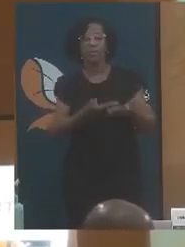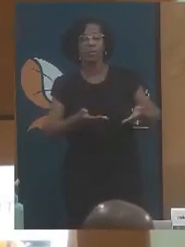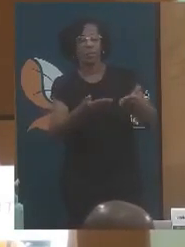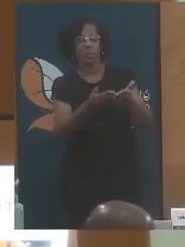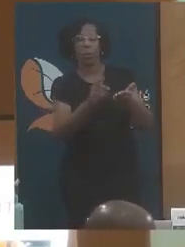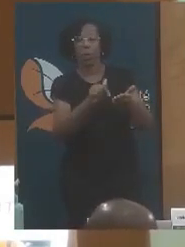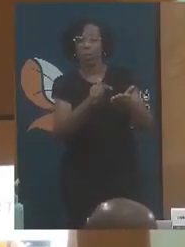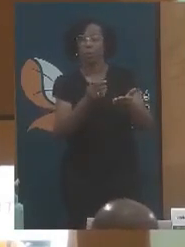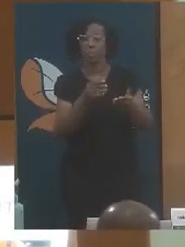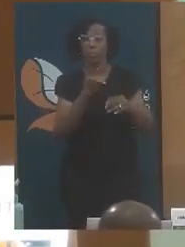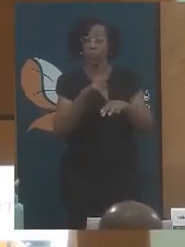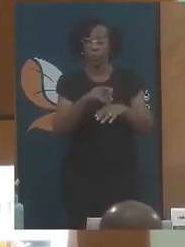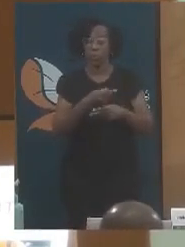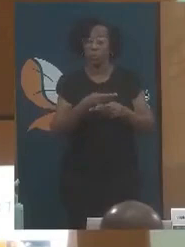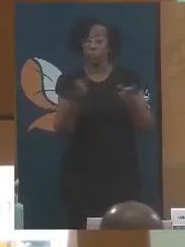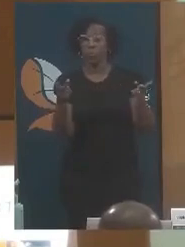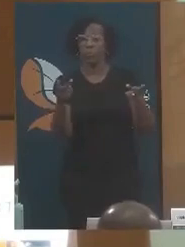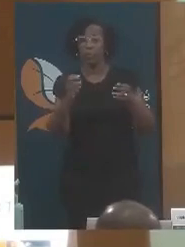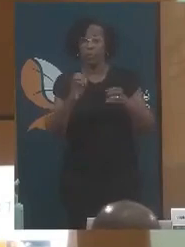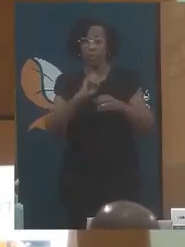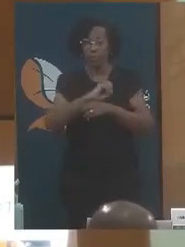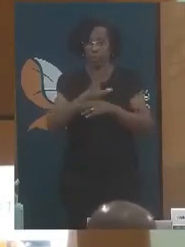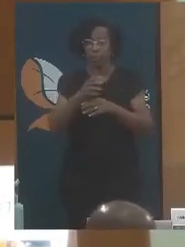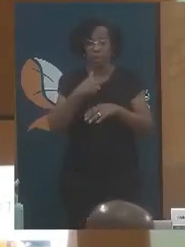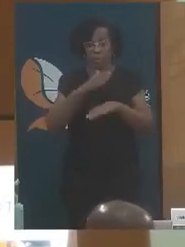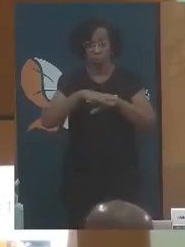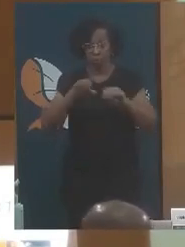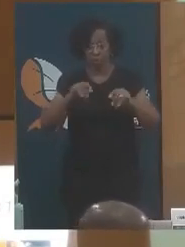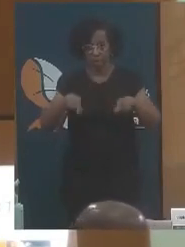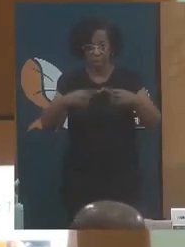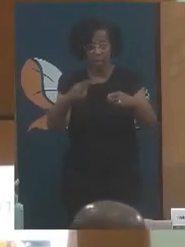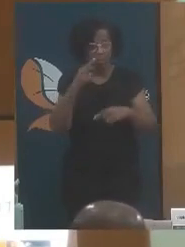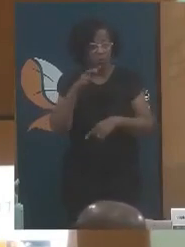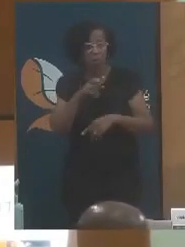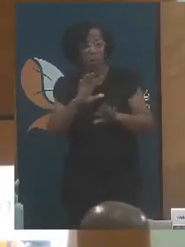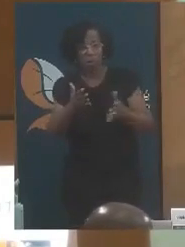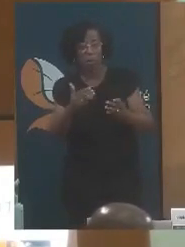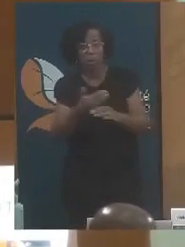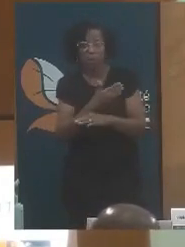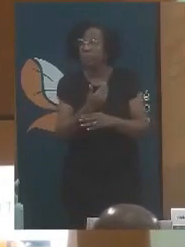a été médiatisée. Je suis allé sur les lieux pour m'en rendre compte aussi.